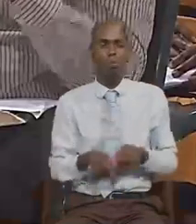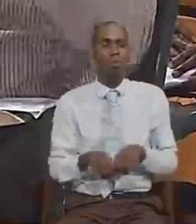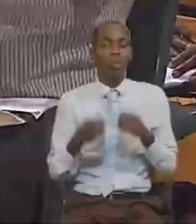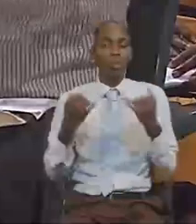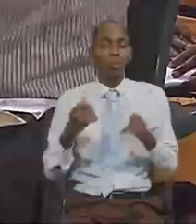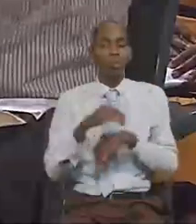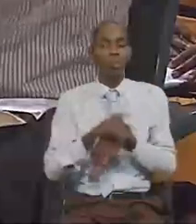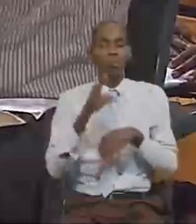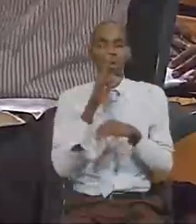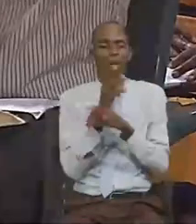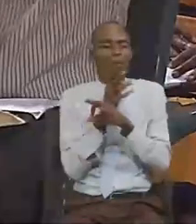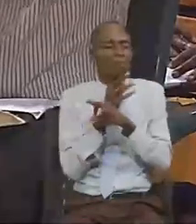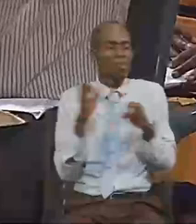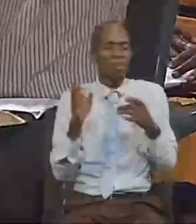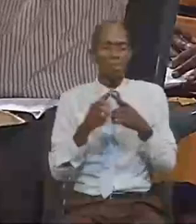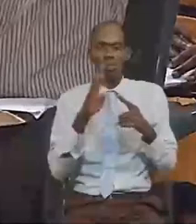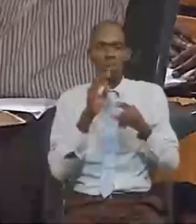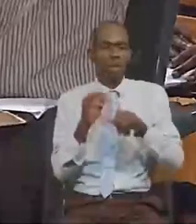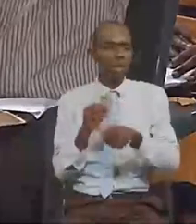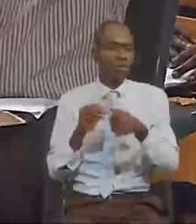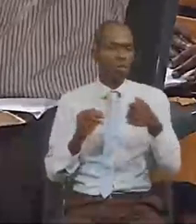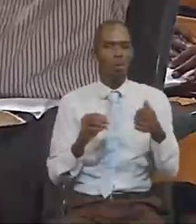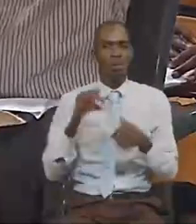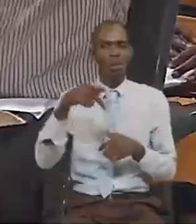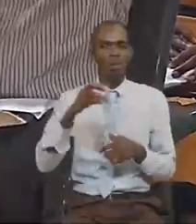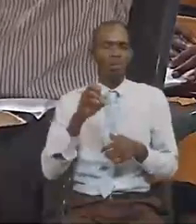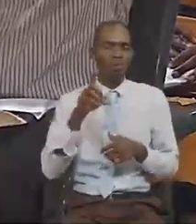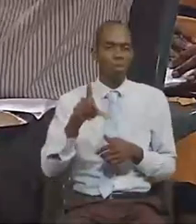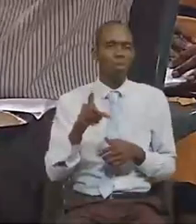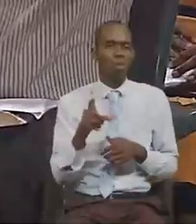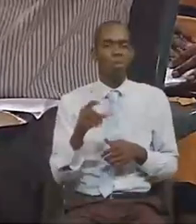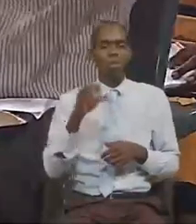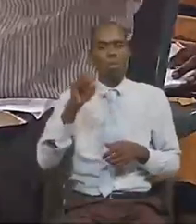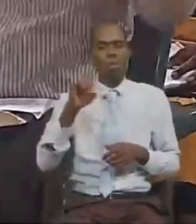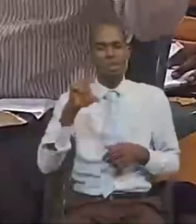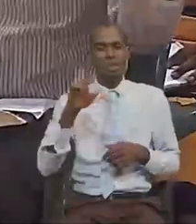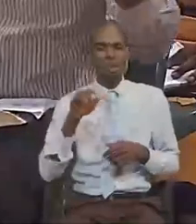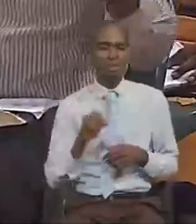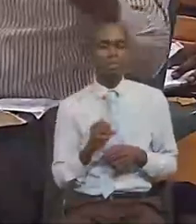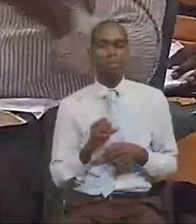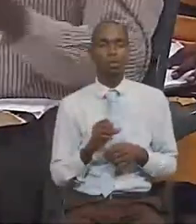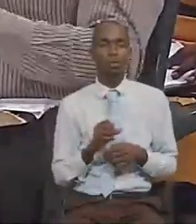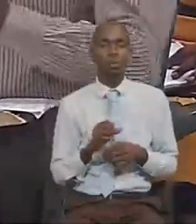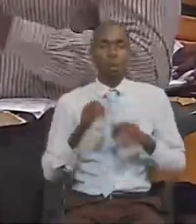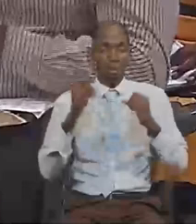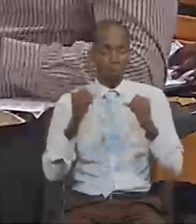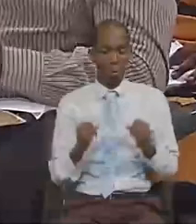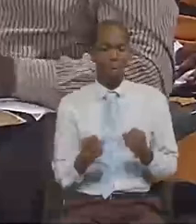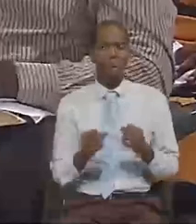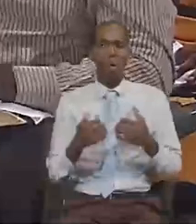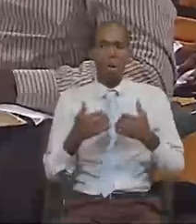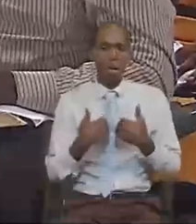es libre pour être un Silas. La puissance est venue pour toi. La puissance est venue.